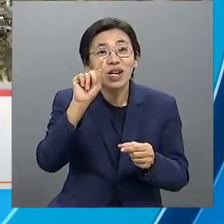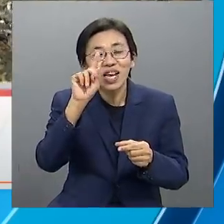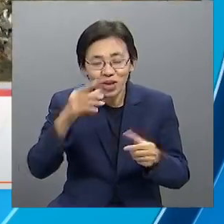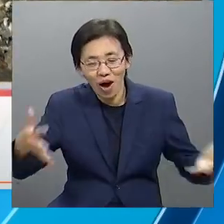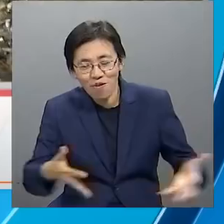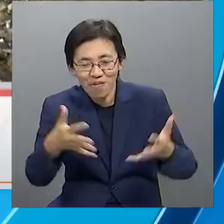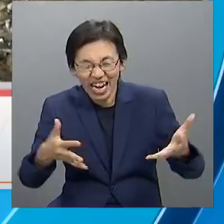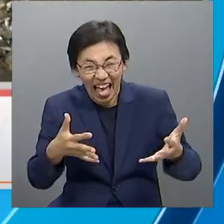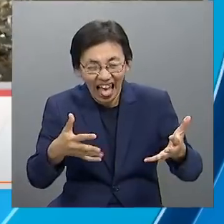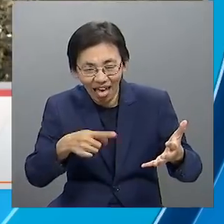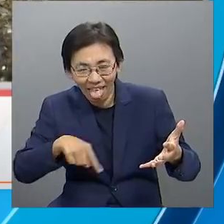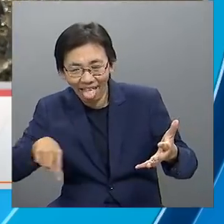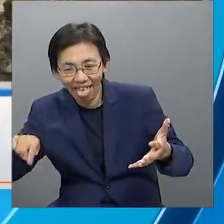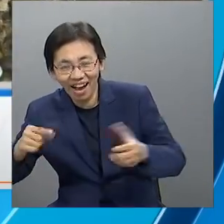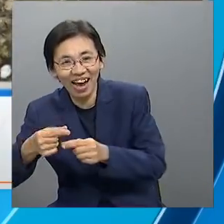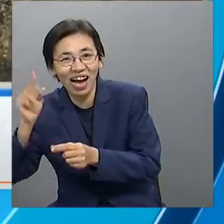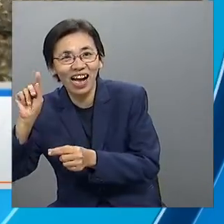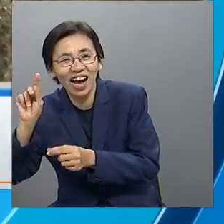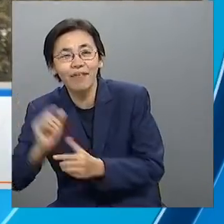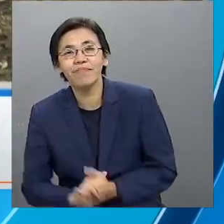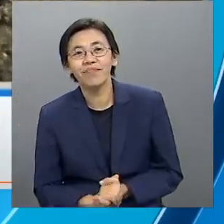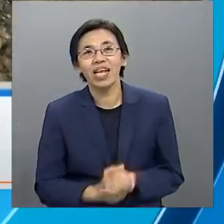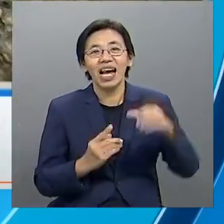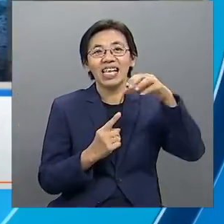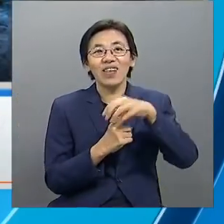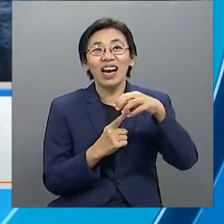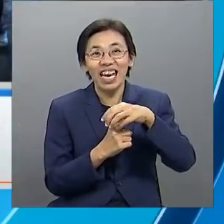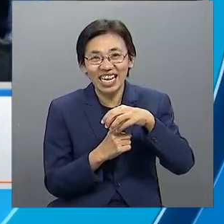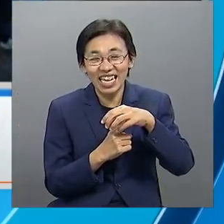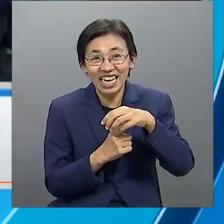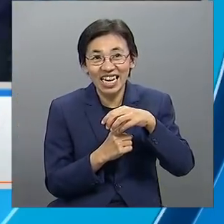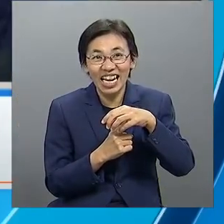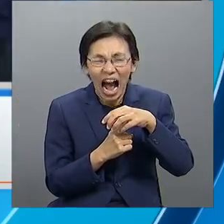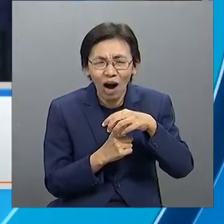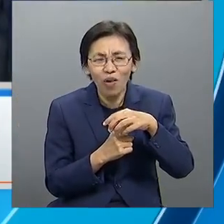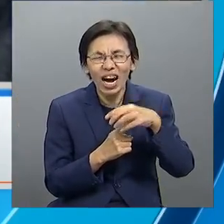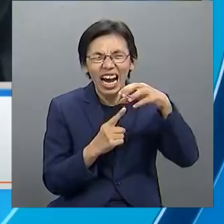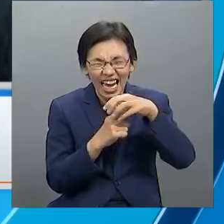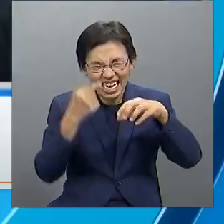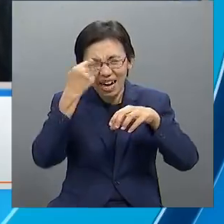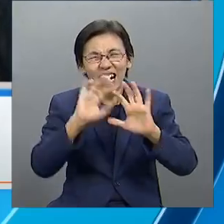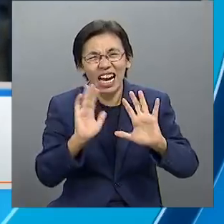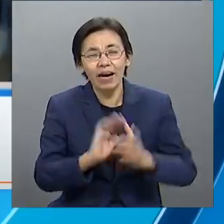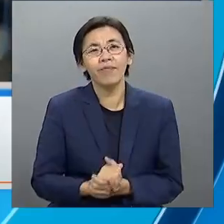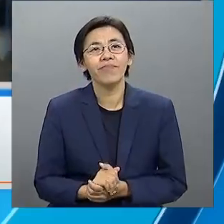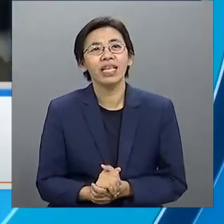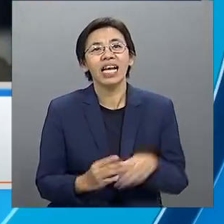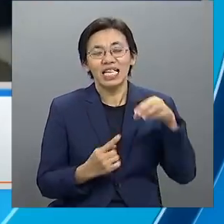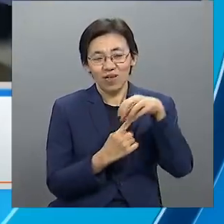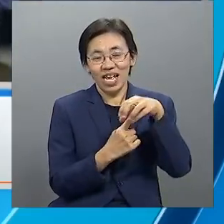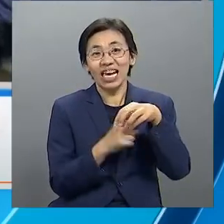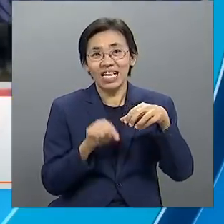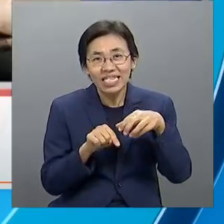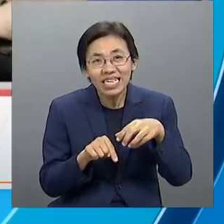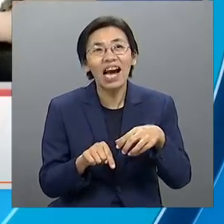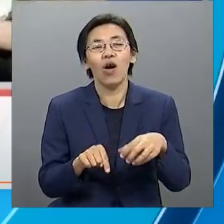ย เป็นเห็ดหอมไปแล้ว เป็นเห็ดหอมไปแล้วจากรากต้นหอมเมื่อกี้เหรอ ใช่จากข่าวต้นหอมเมื่อกี้มารวมกับเห็ดฟางนี้รวมกันเลยกลายเป็นเห็ดหอ